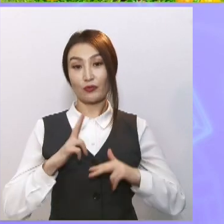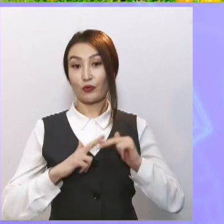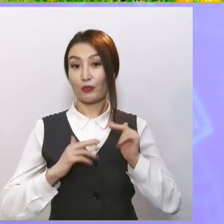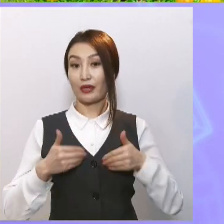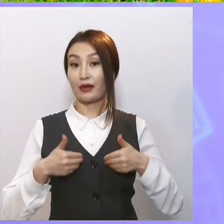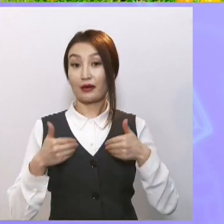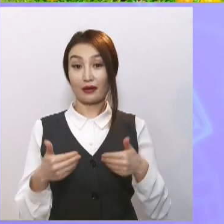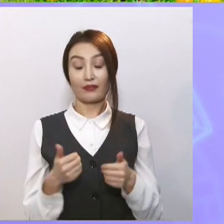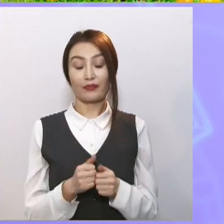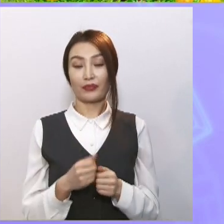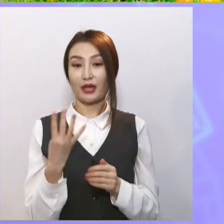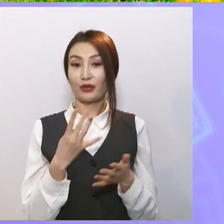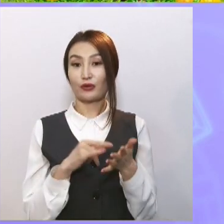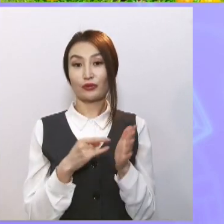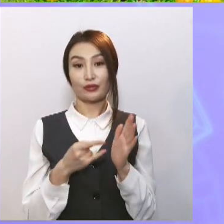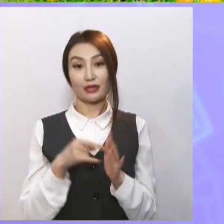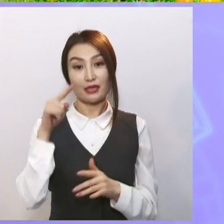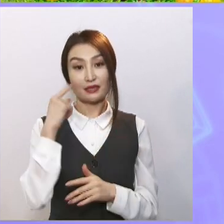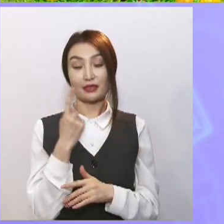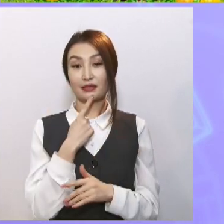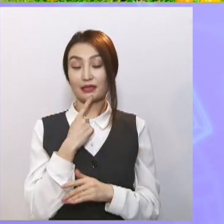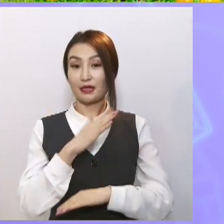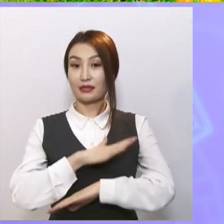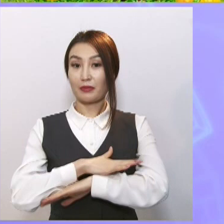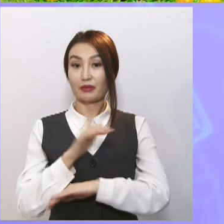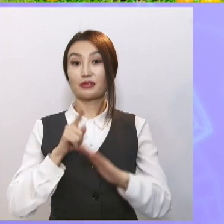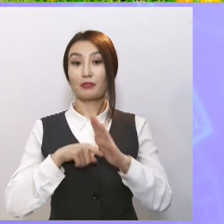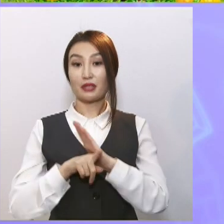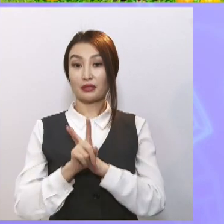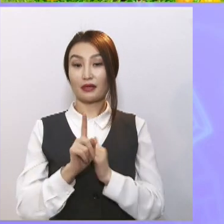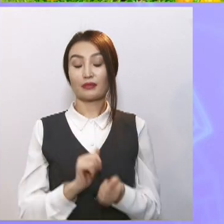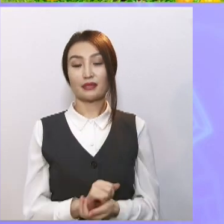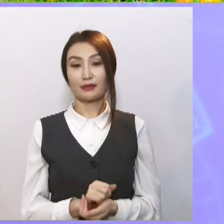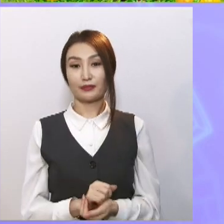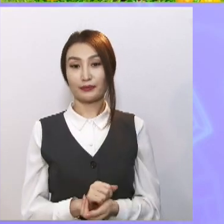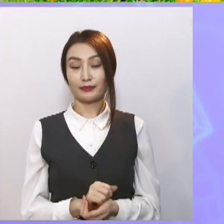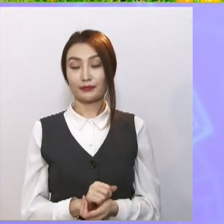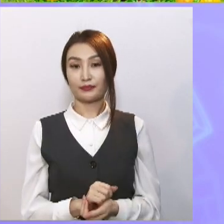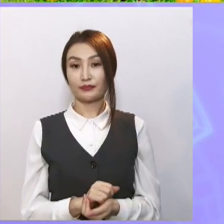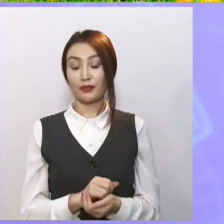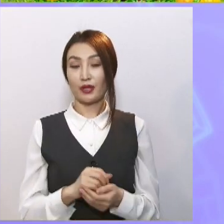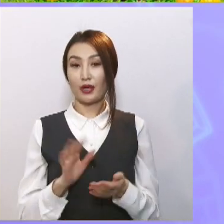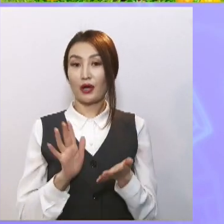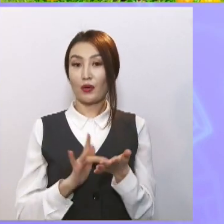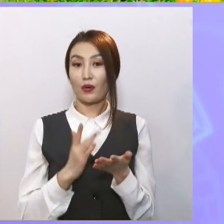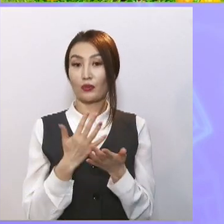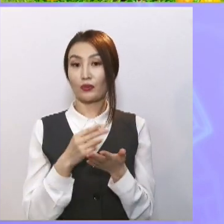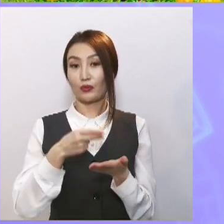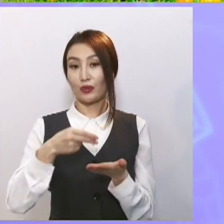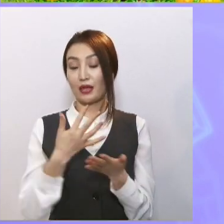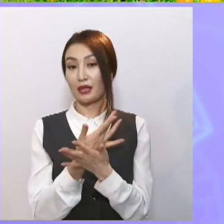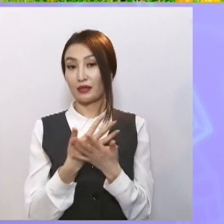каалайм. 4-класс кыргыз тили сабагыбызды баштайбыз. Окуу куралдарыбызды